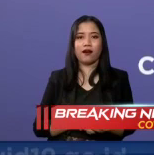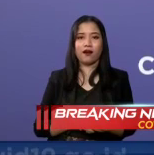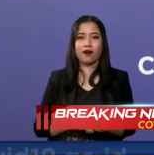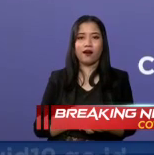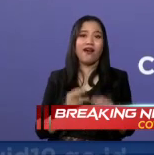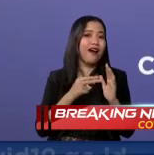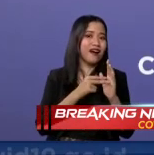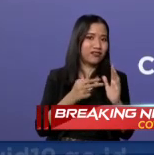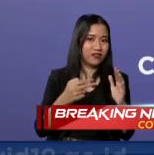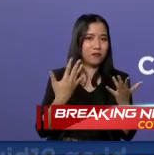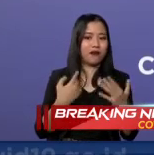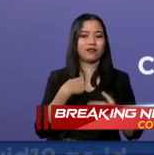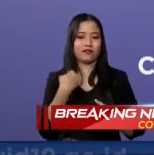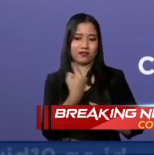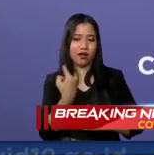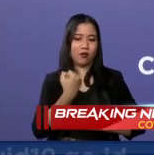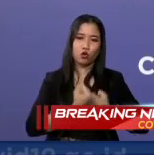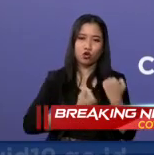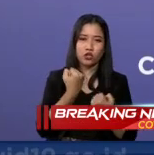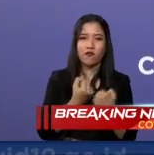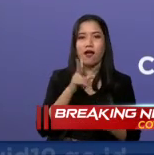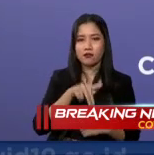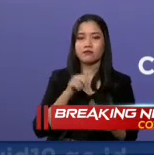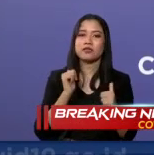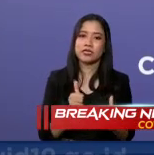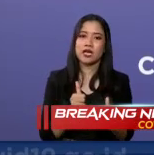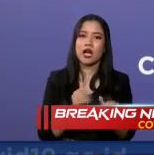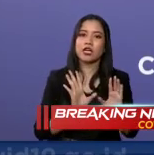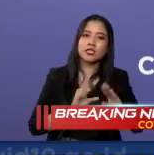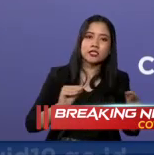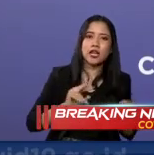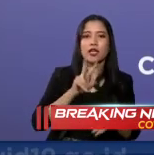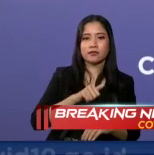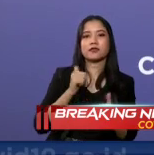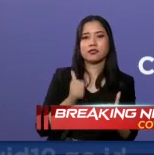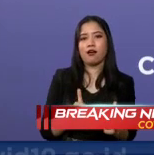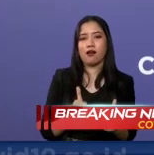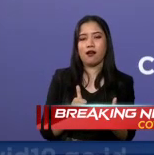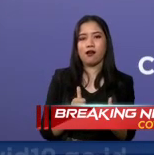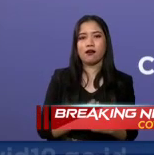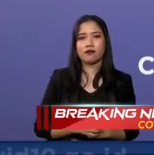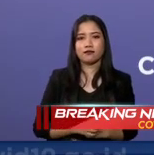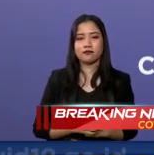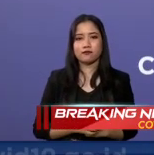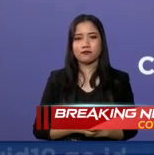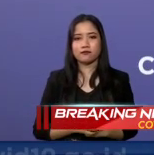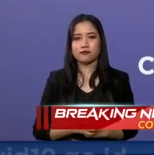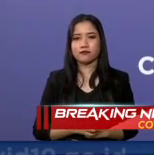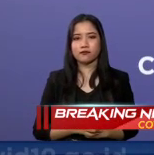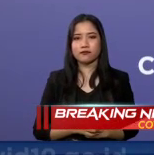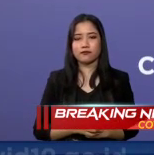bisa produktif kembali kita akan bisa bekerja kembali Hai ini